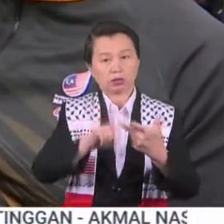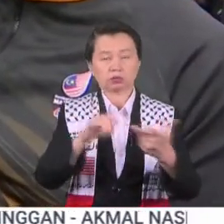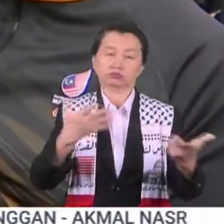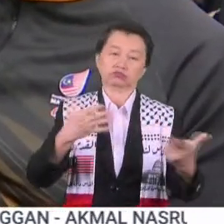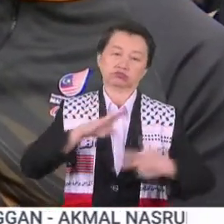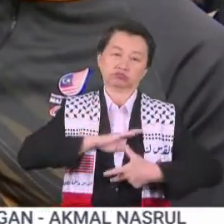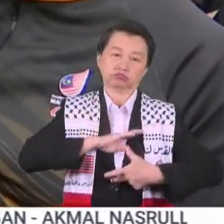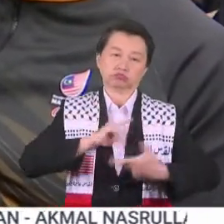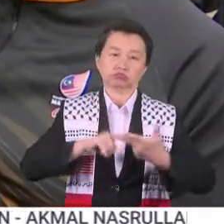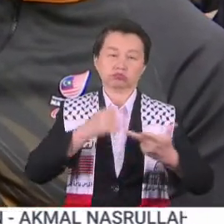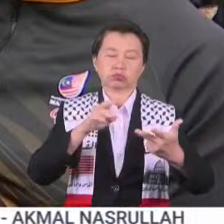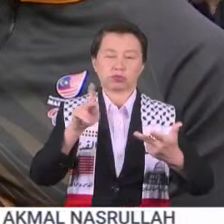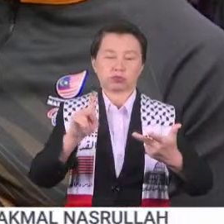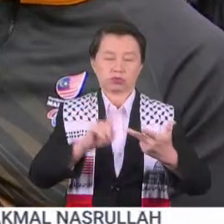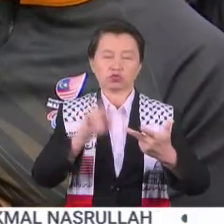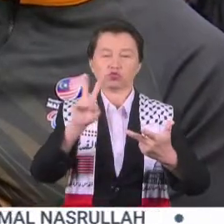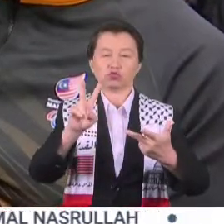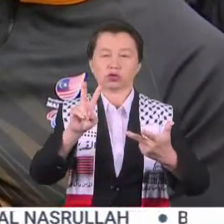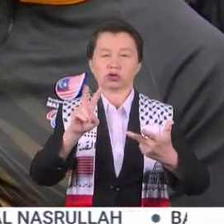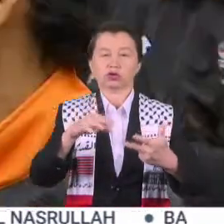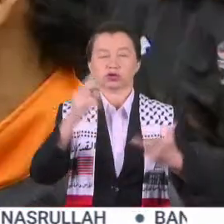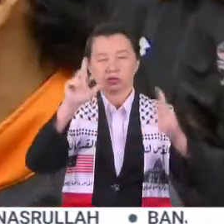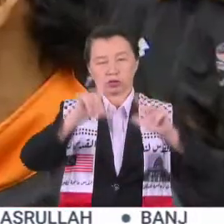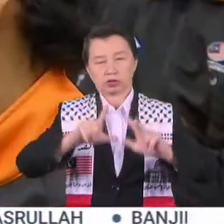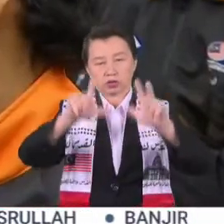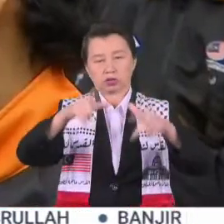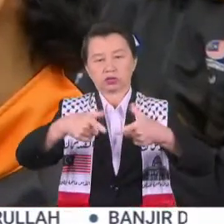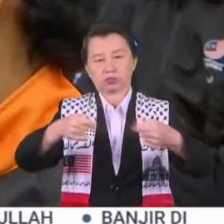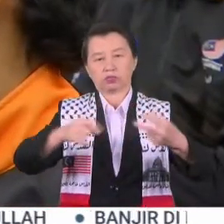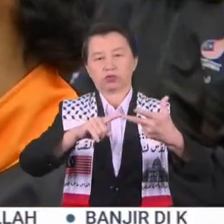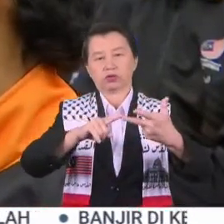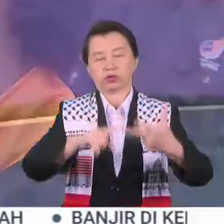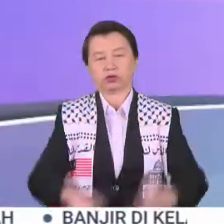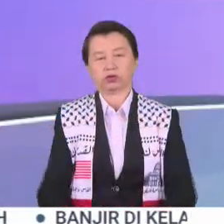berpuas hati dengan pingat perak di Tokyo.